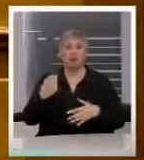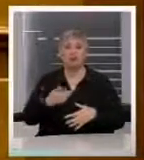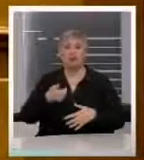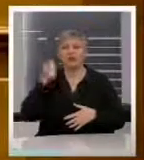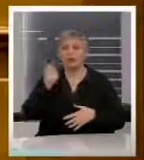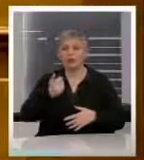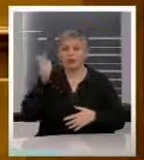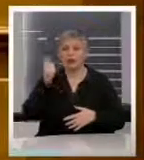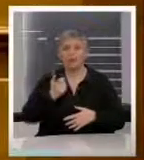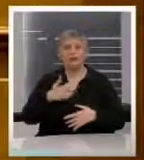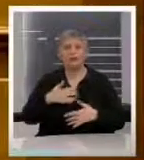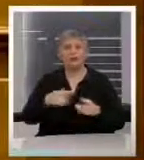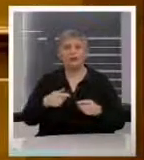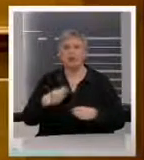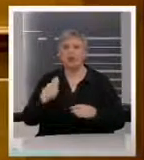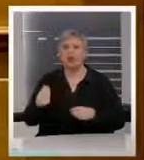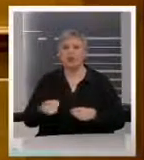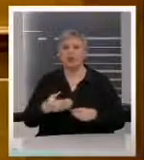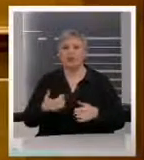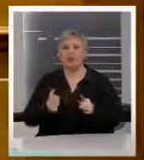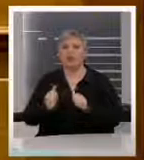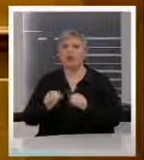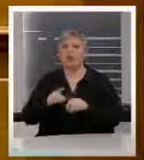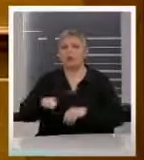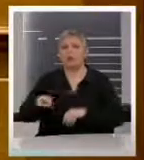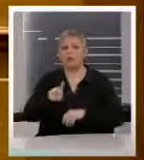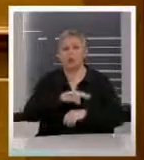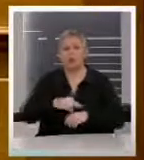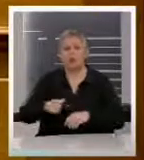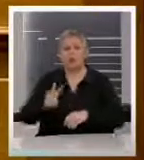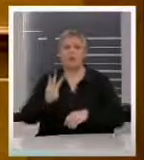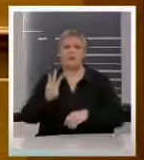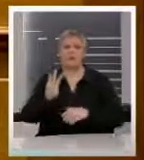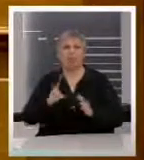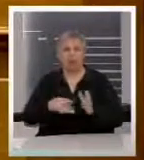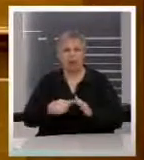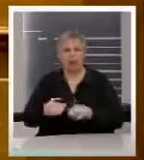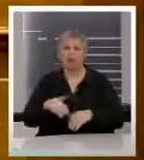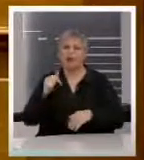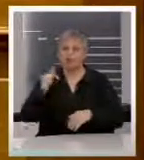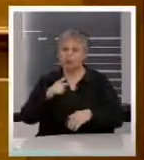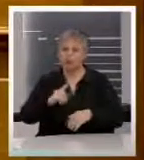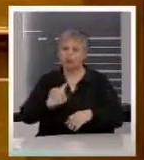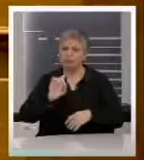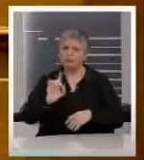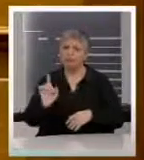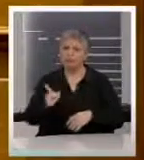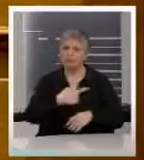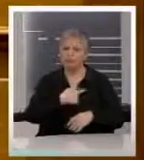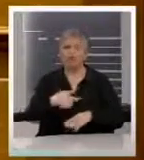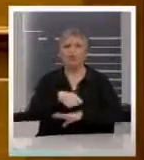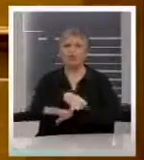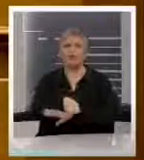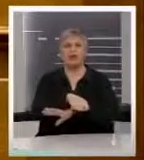Στους κολλητούς, στον κύριο Ψυχάρη, σε όλους αυτούς πλέον που παίρνουν τη σειρά των δικαστηρίων, σε όλους αυτούς για τους